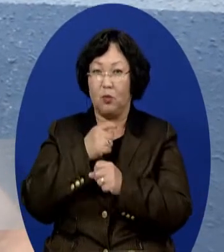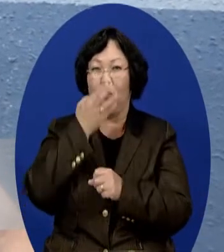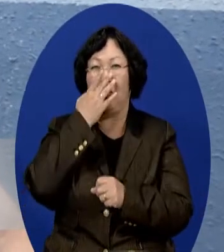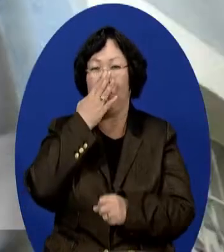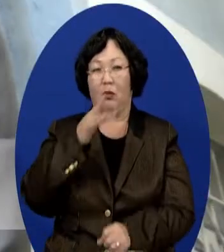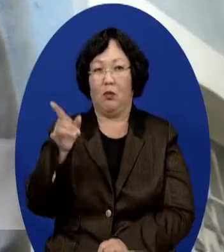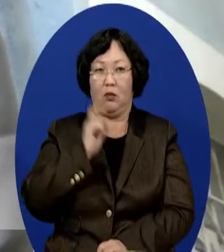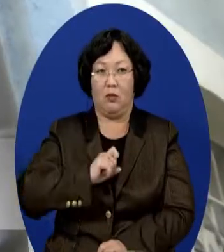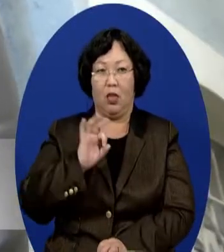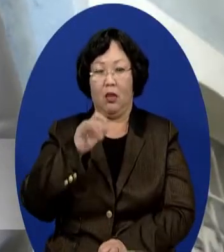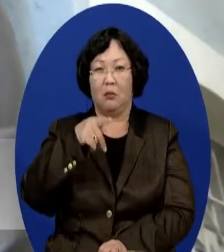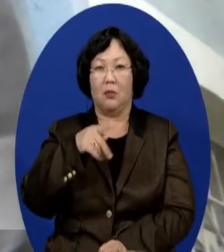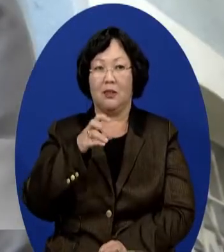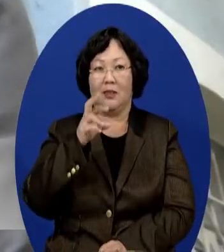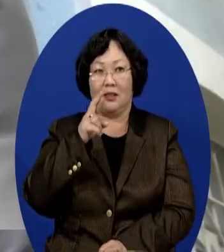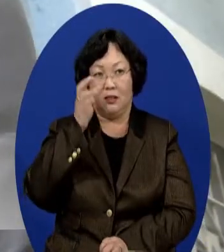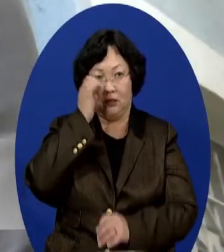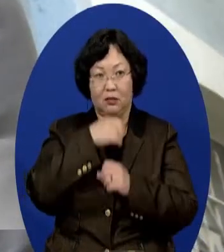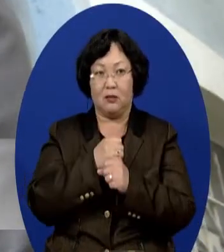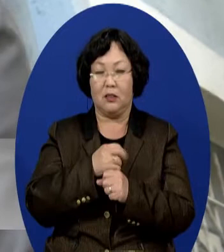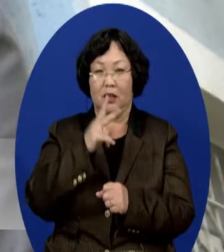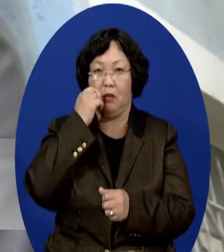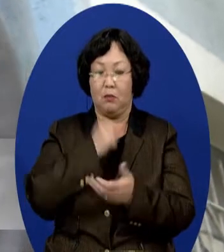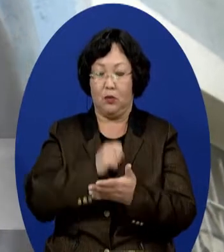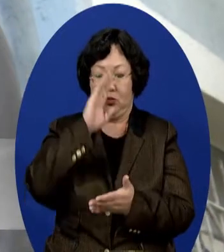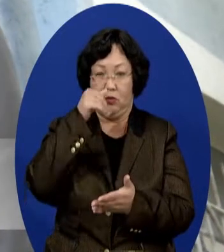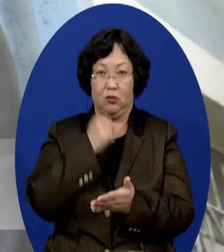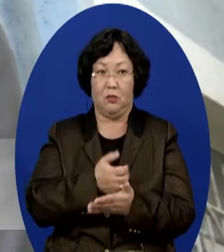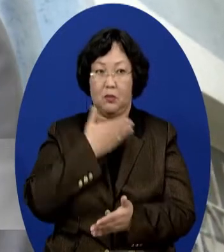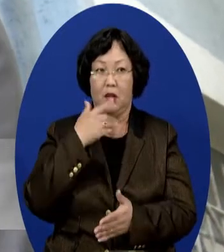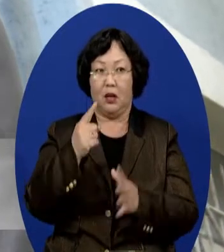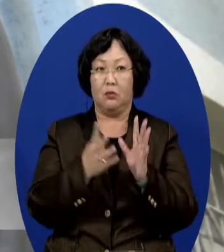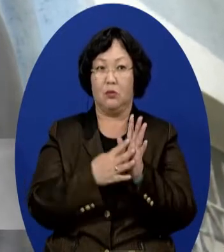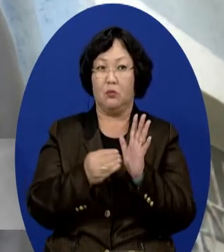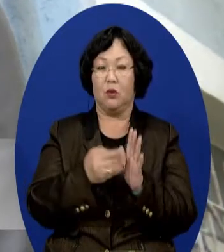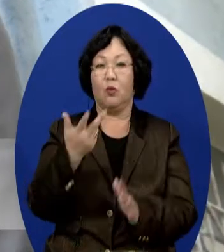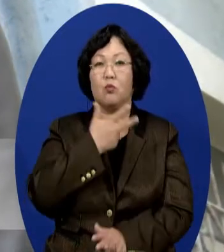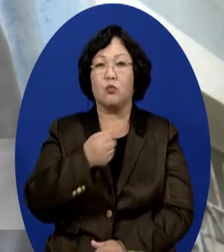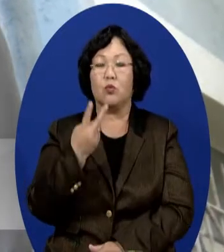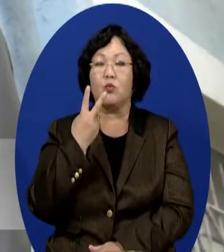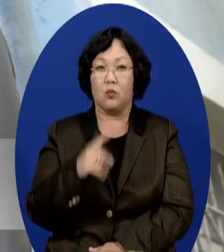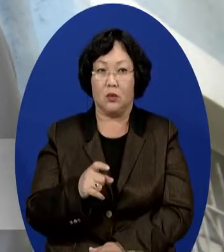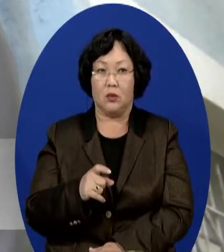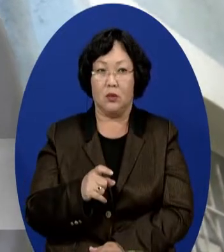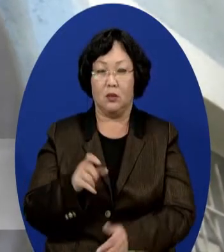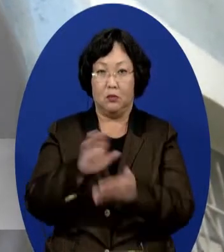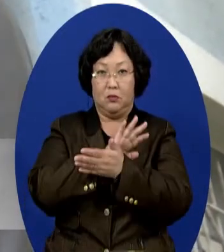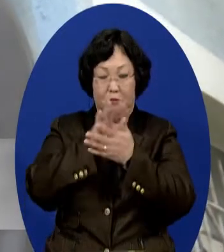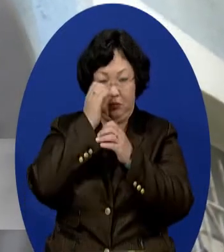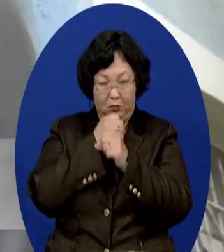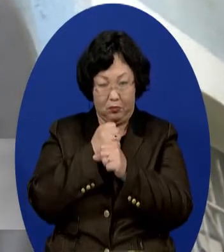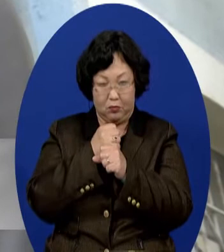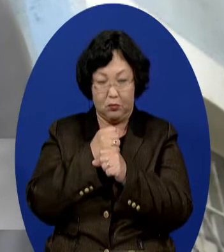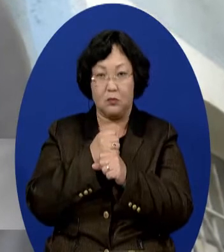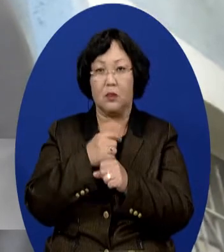ингээд очлоо гэж. Нэг баталгаатай бол гэж хэлж чадахгүй. Ер нь үнийн хувьд бол 19,300 болсон байлаа одоо. Тэгээд түргэвчлсэн шинжилгээгээр өхөр зүгээр